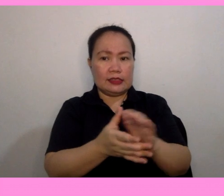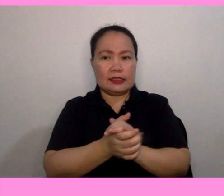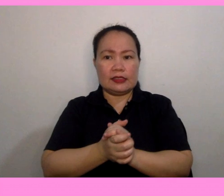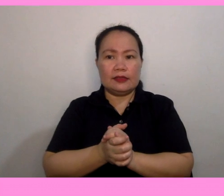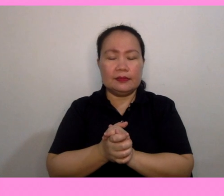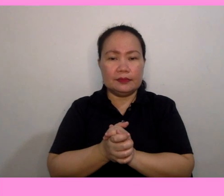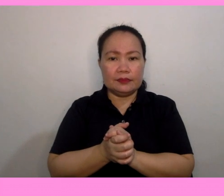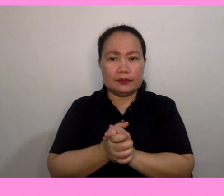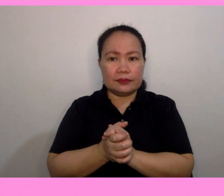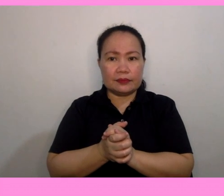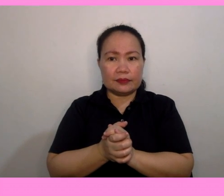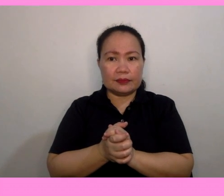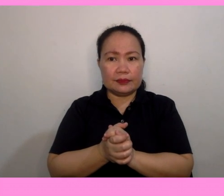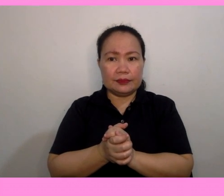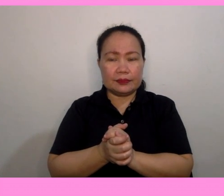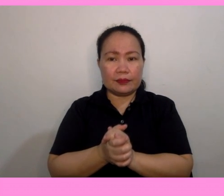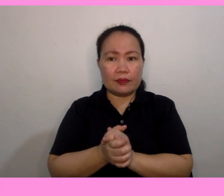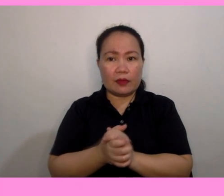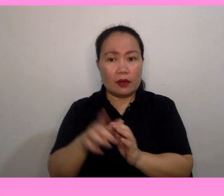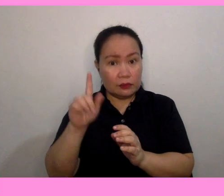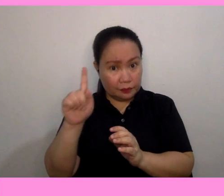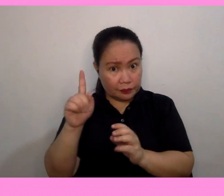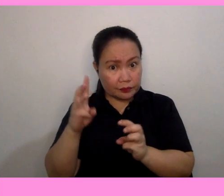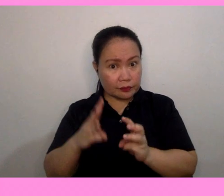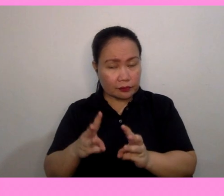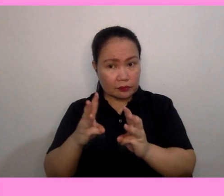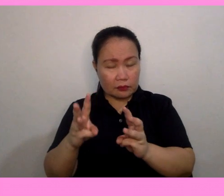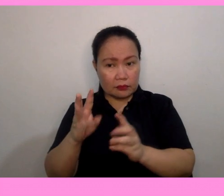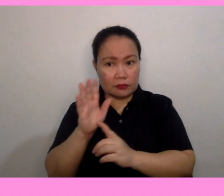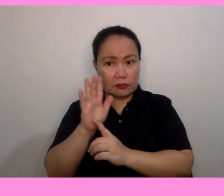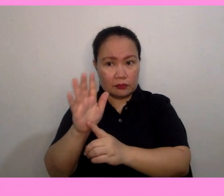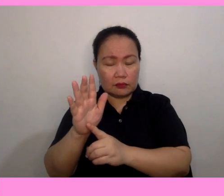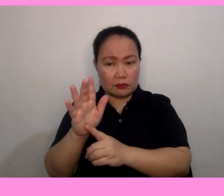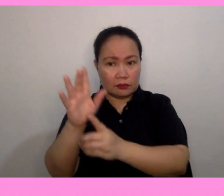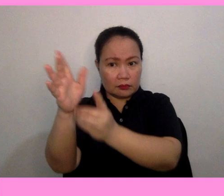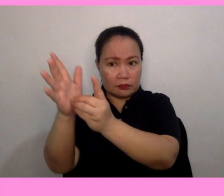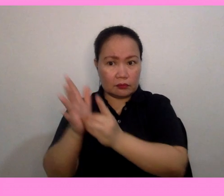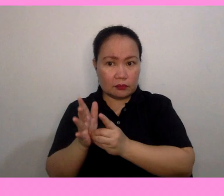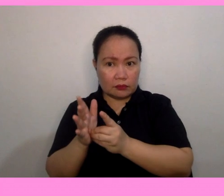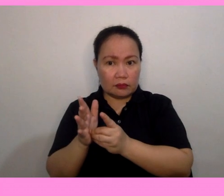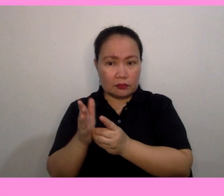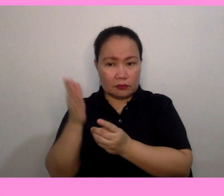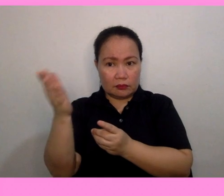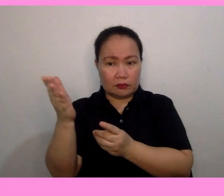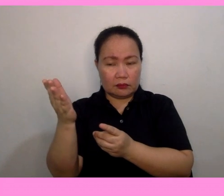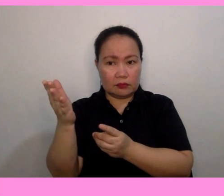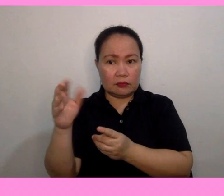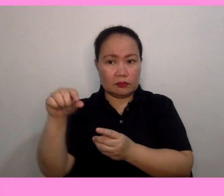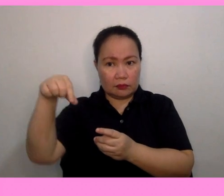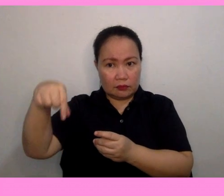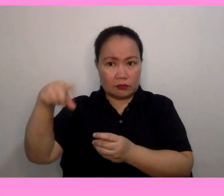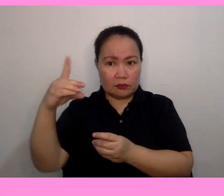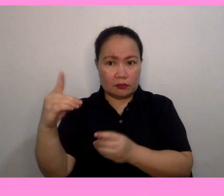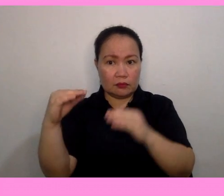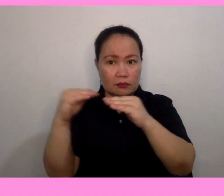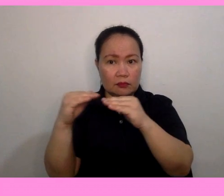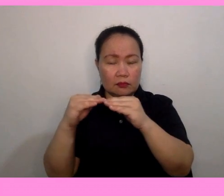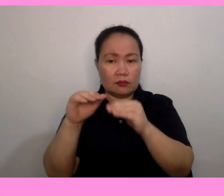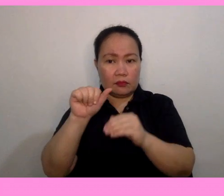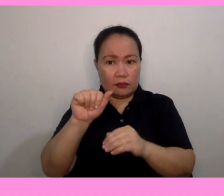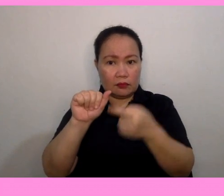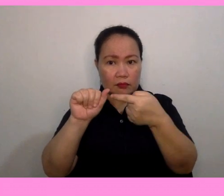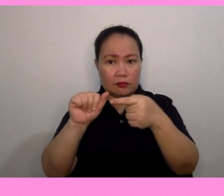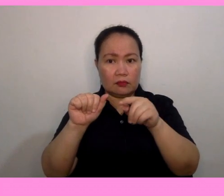ng mga mamimili. Isa pang paraan ng pagpapakita ng demand function ay sa equation na QD equals